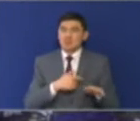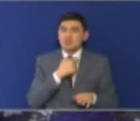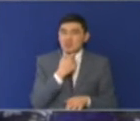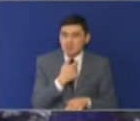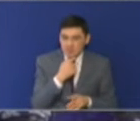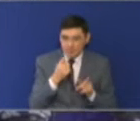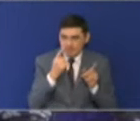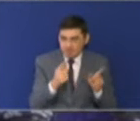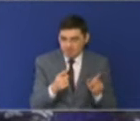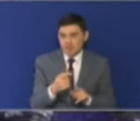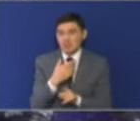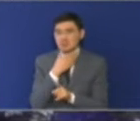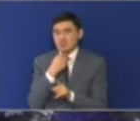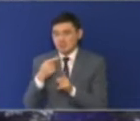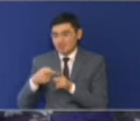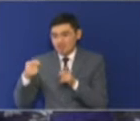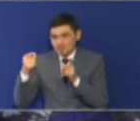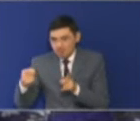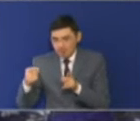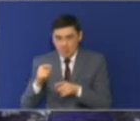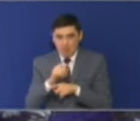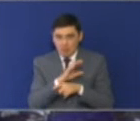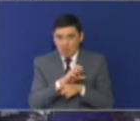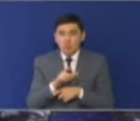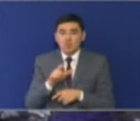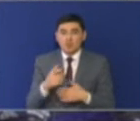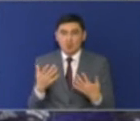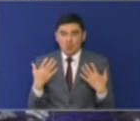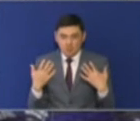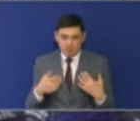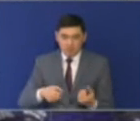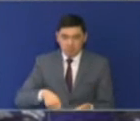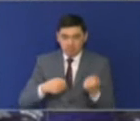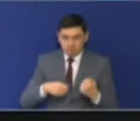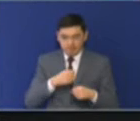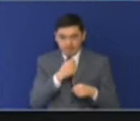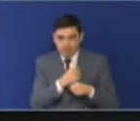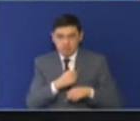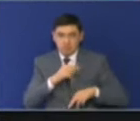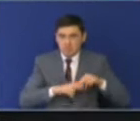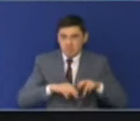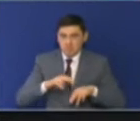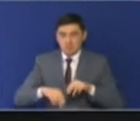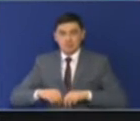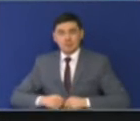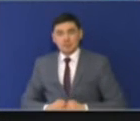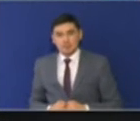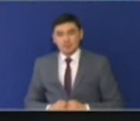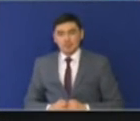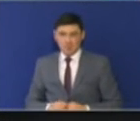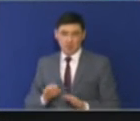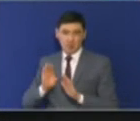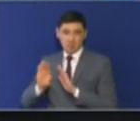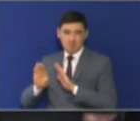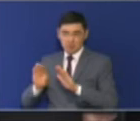на Симпалатинской линии. Очень интересные фотографии, когда люди вручную начинали строить Турксибскую дорогу. В ходе подготовки к выставке